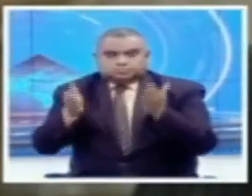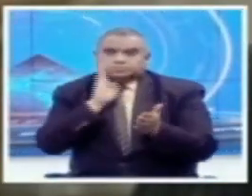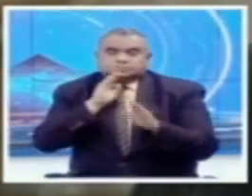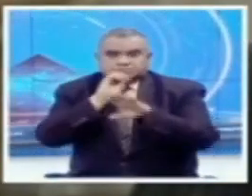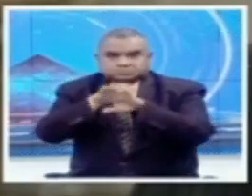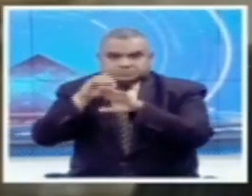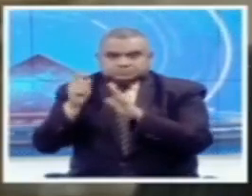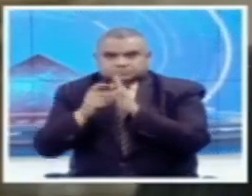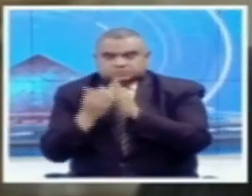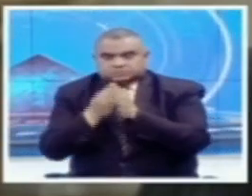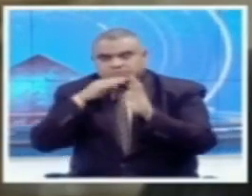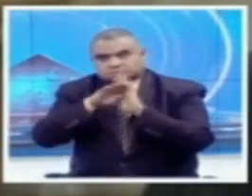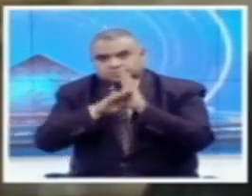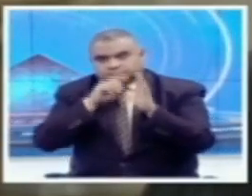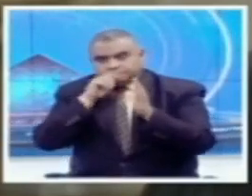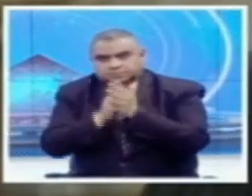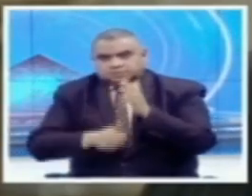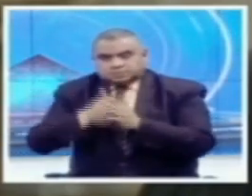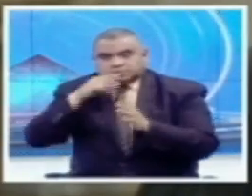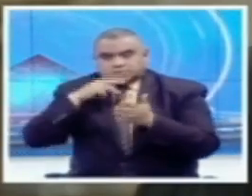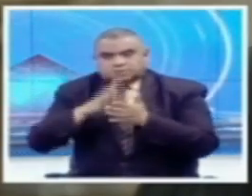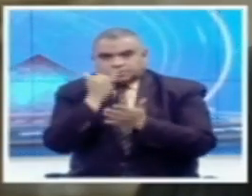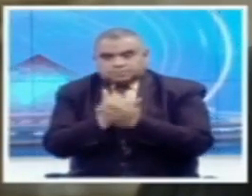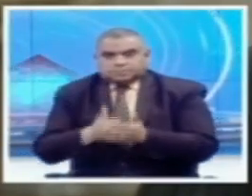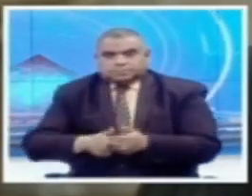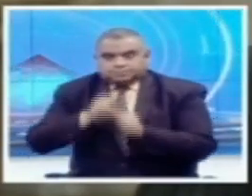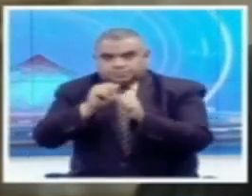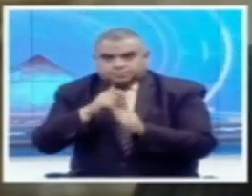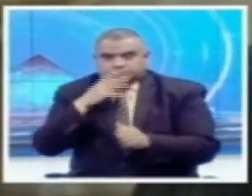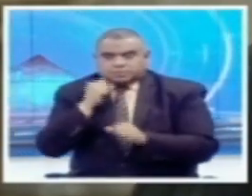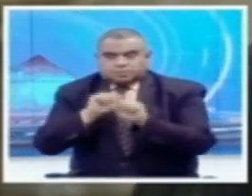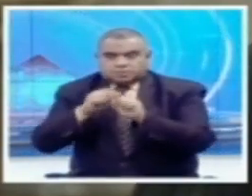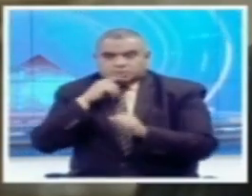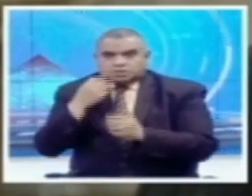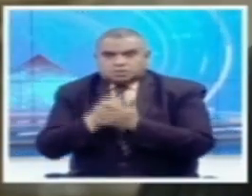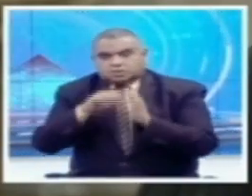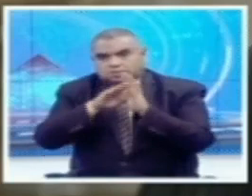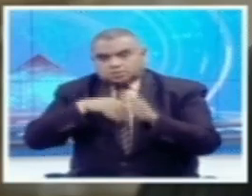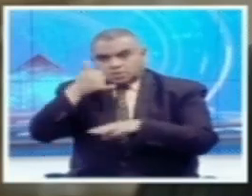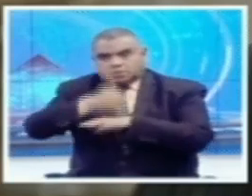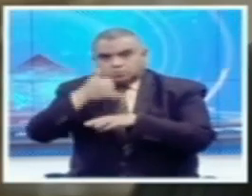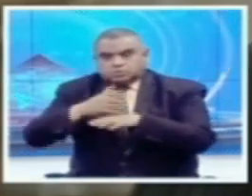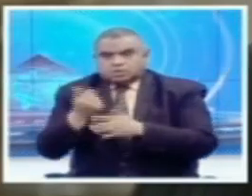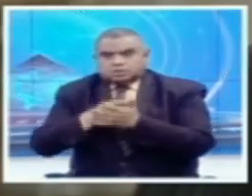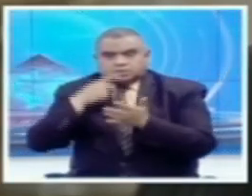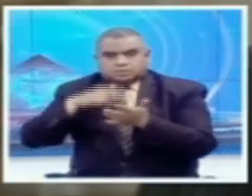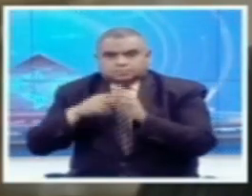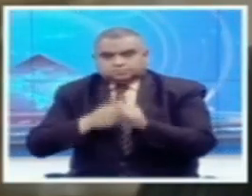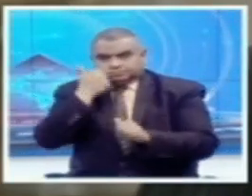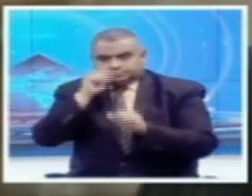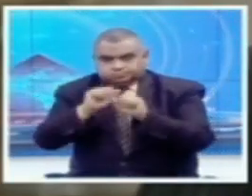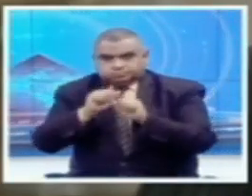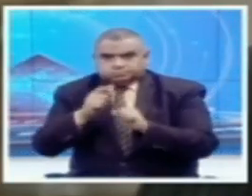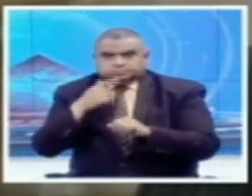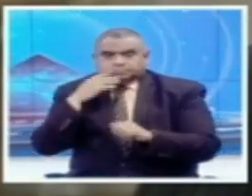وجاد، يتم فيه نقل عدد كبير من الخبرات، ويتم فيه تشبيك مؤسسات المجتمع، ويتم فيه